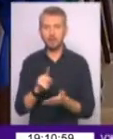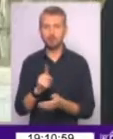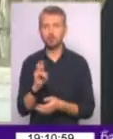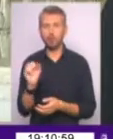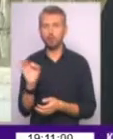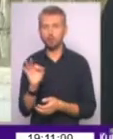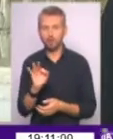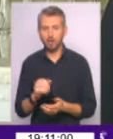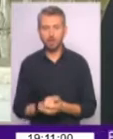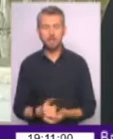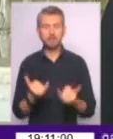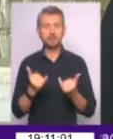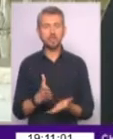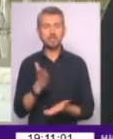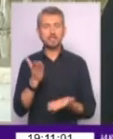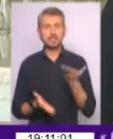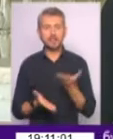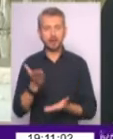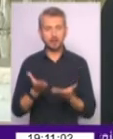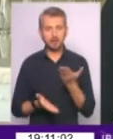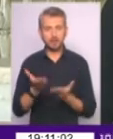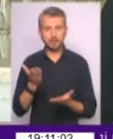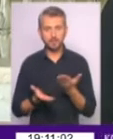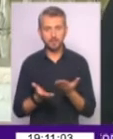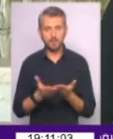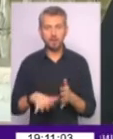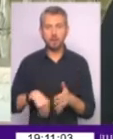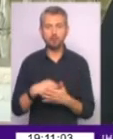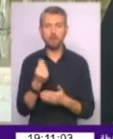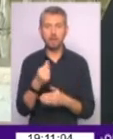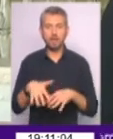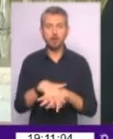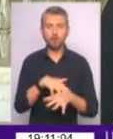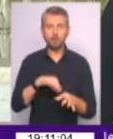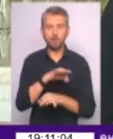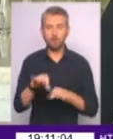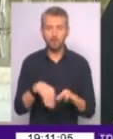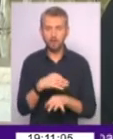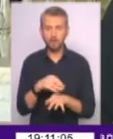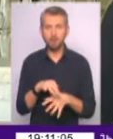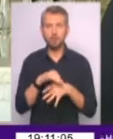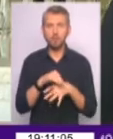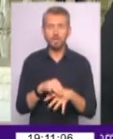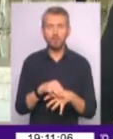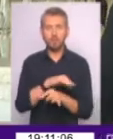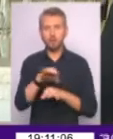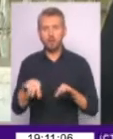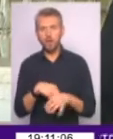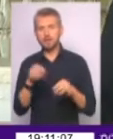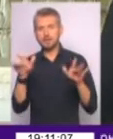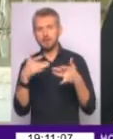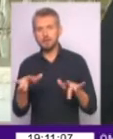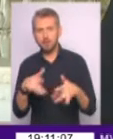Осокорках. Зараз, якщо за счет громадського проєкту 341 проводити проєктно-смітні роботи на всю вулицю